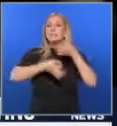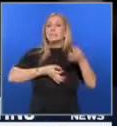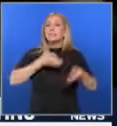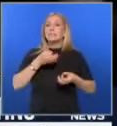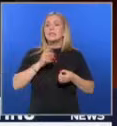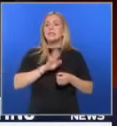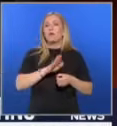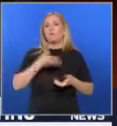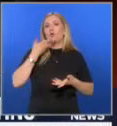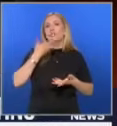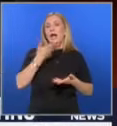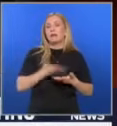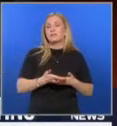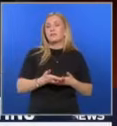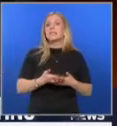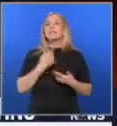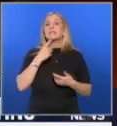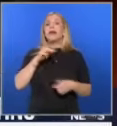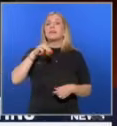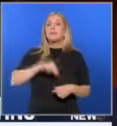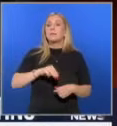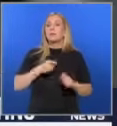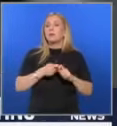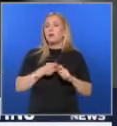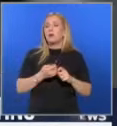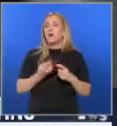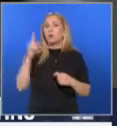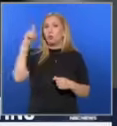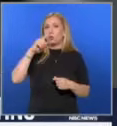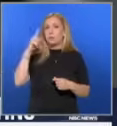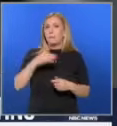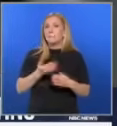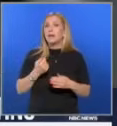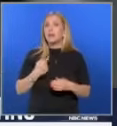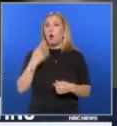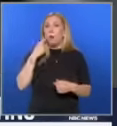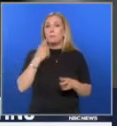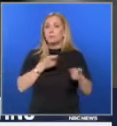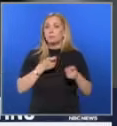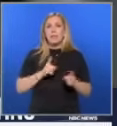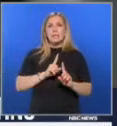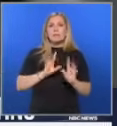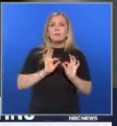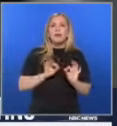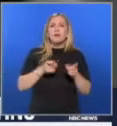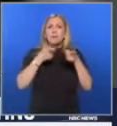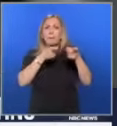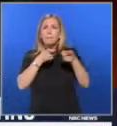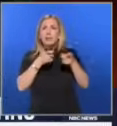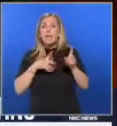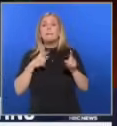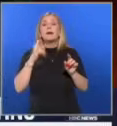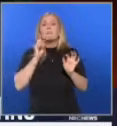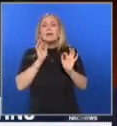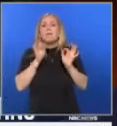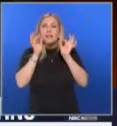за Тръмп, направено няколко дни преди опита за убийство. Не съм казвал на прицел. Имах предвид на фокус.